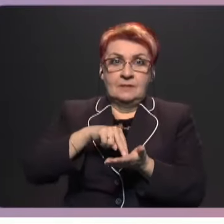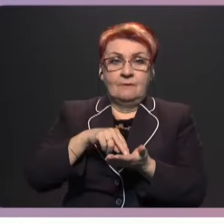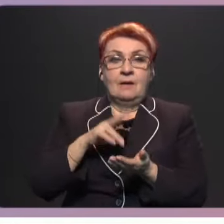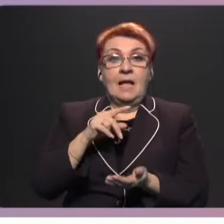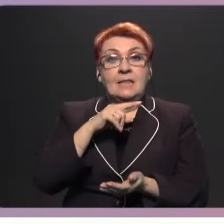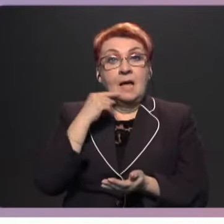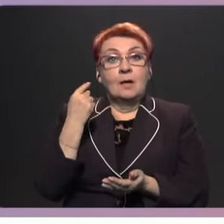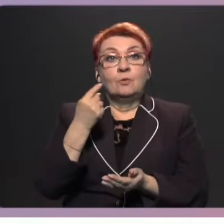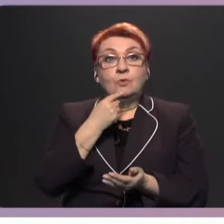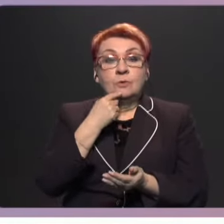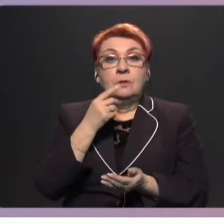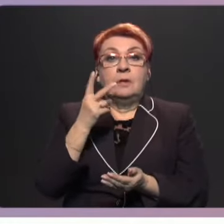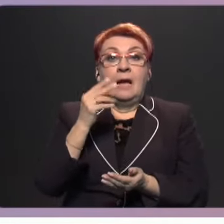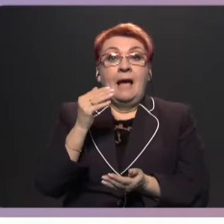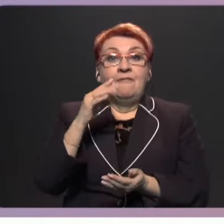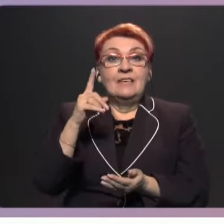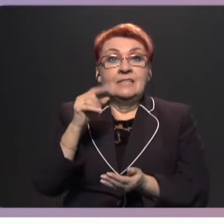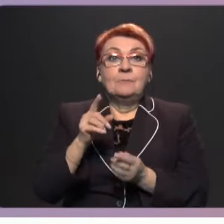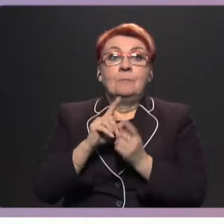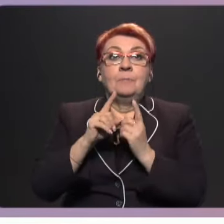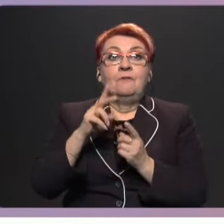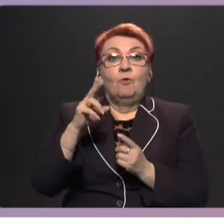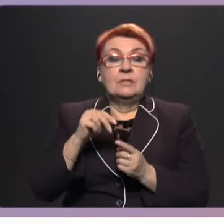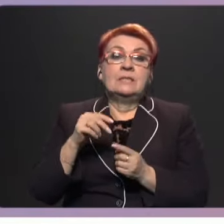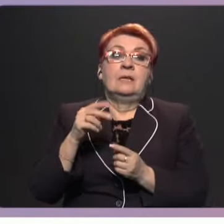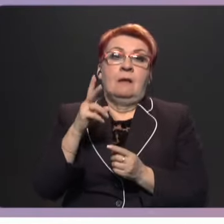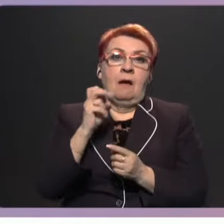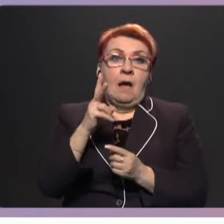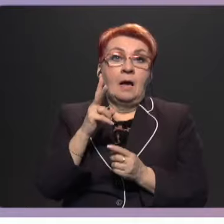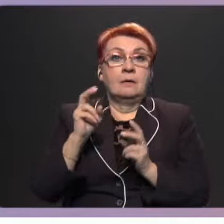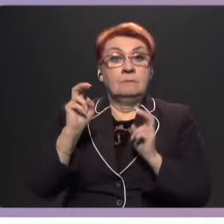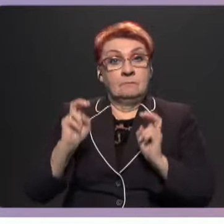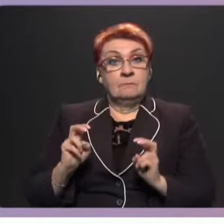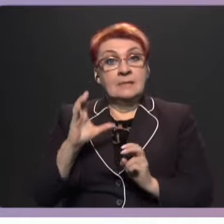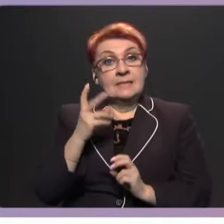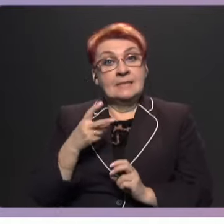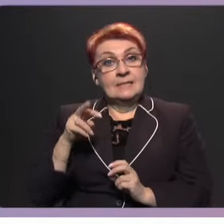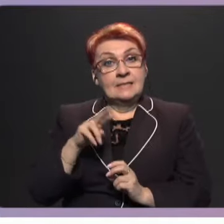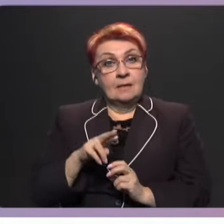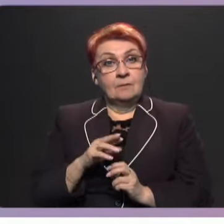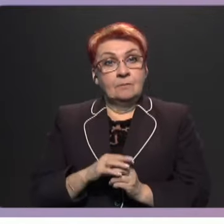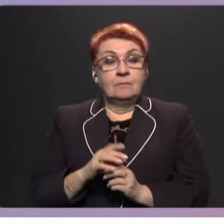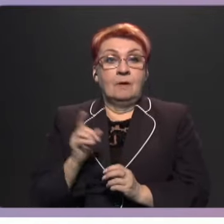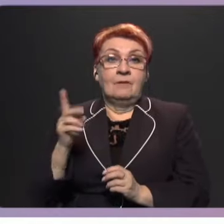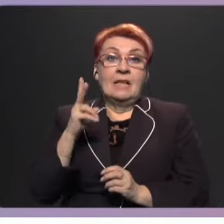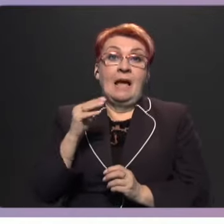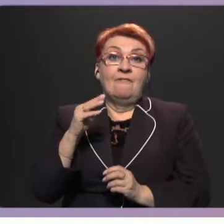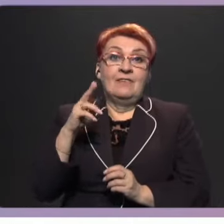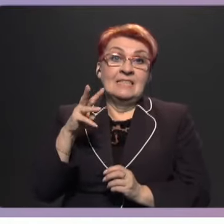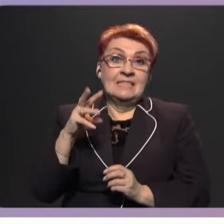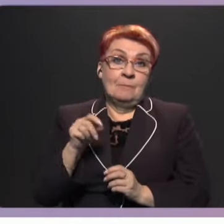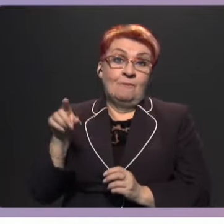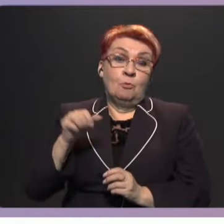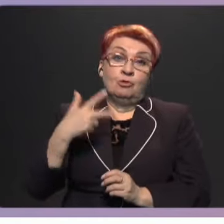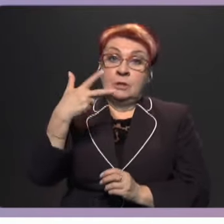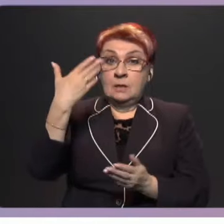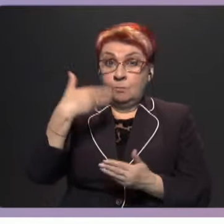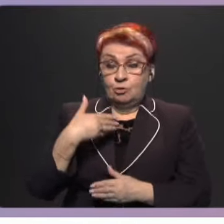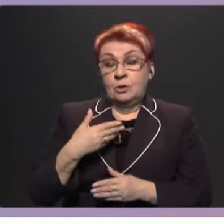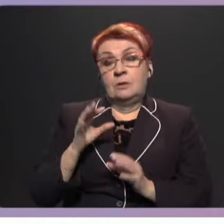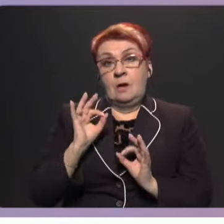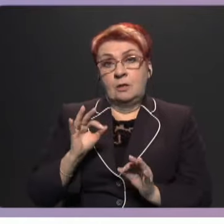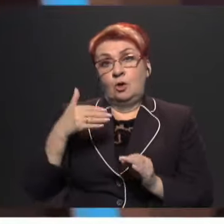русский язык переводится как «сидение». Если вы стоя хотите категорически молиться, но прочитаете только одну кафизму, а сидя можете даже три, то,